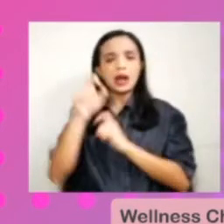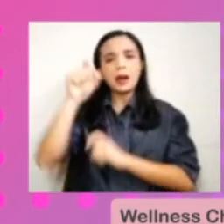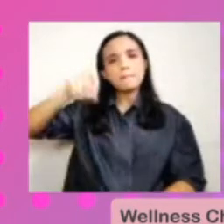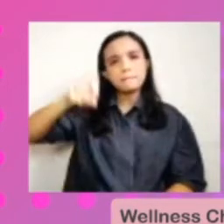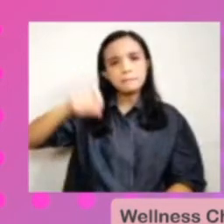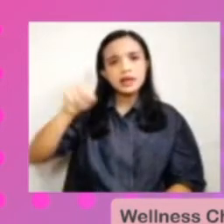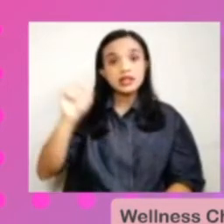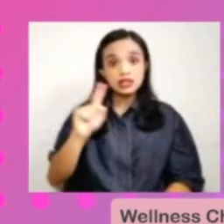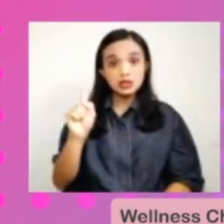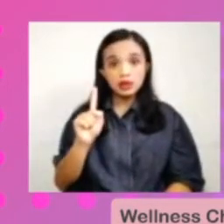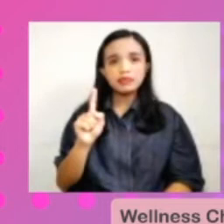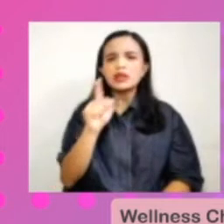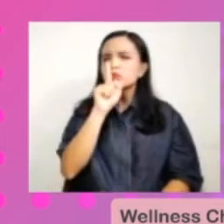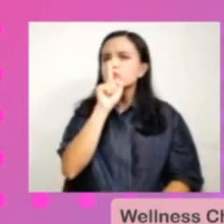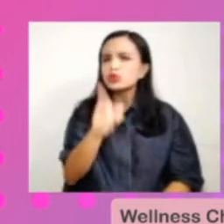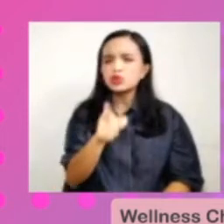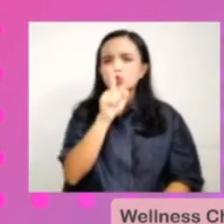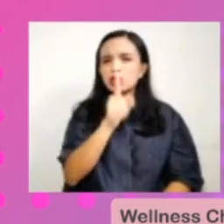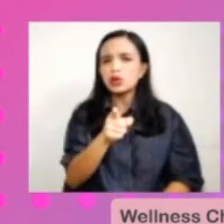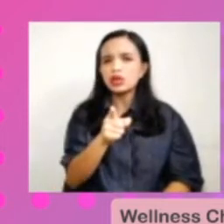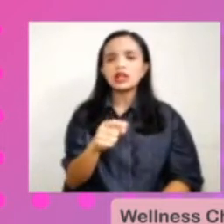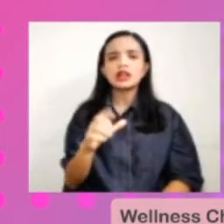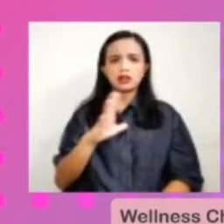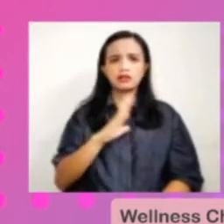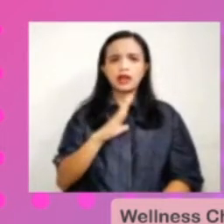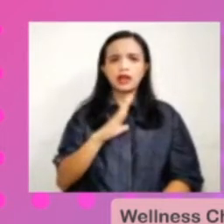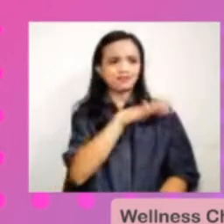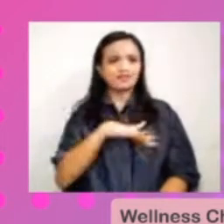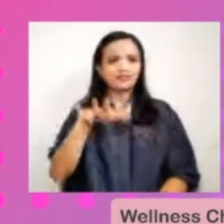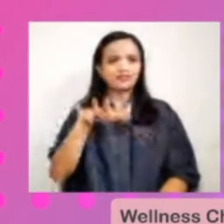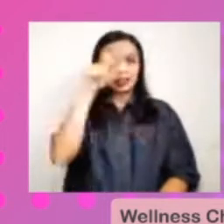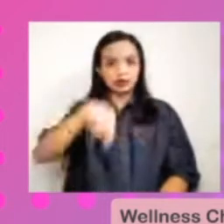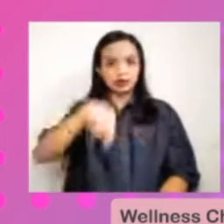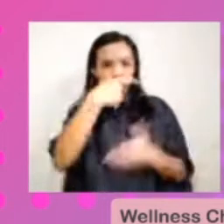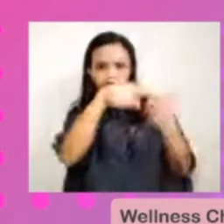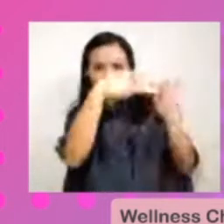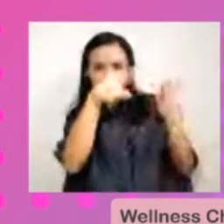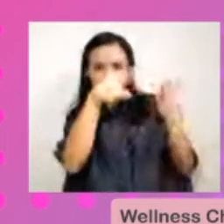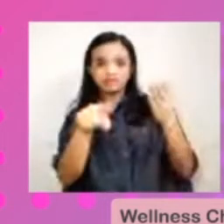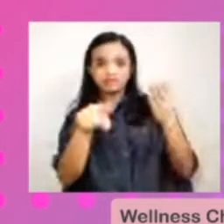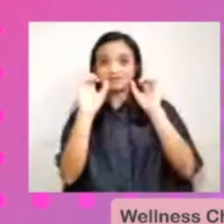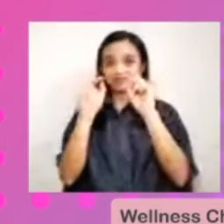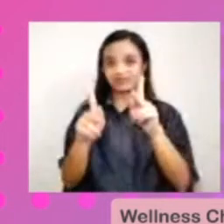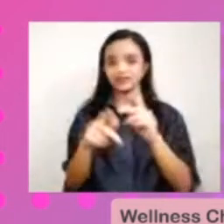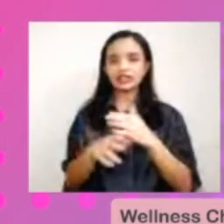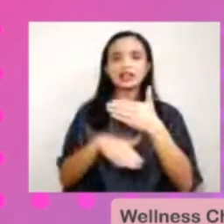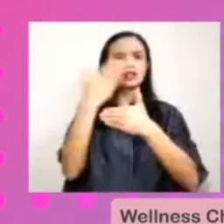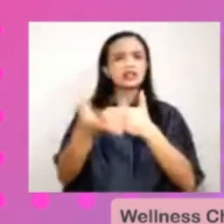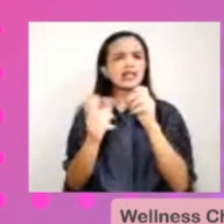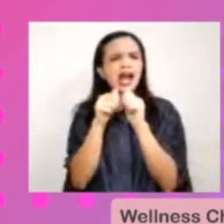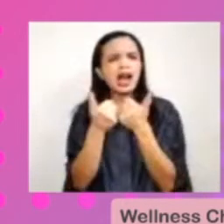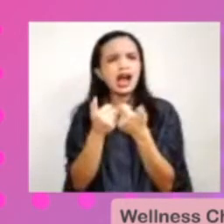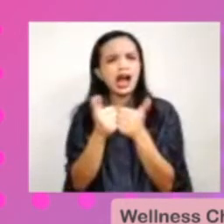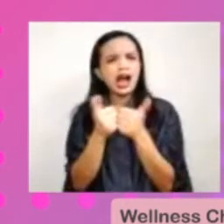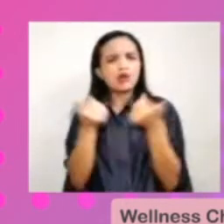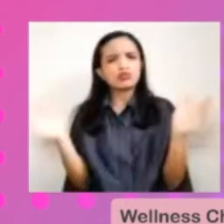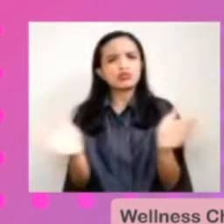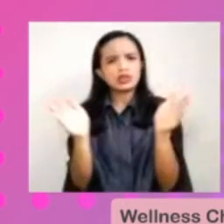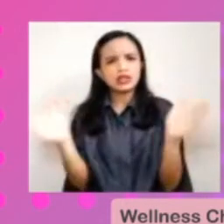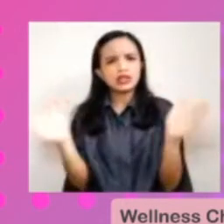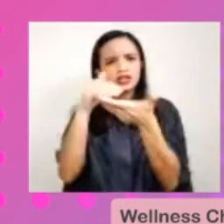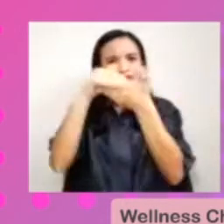ba po, coming August 24, mag-iiba po talaga yung magiging learning ng ating mga estudyante. No?